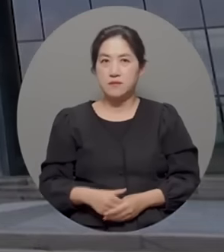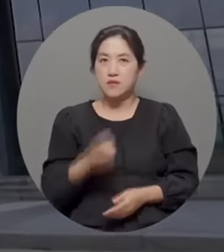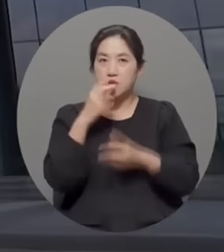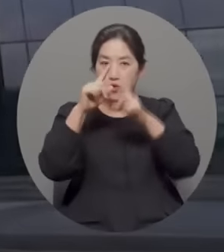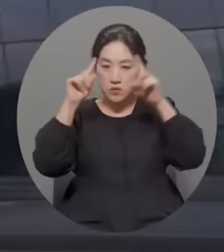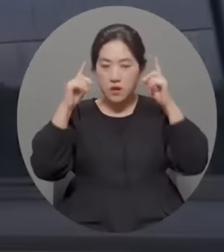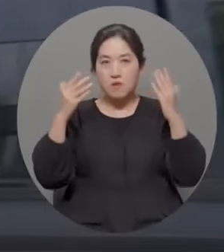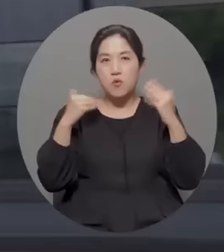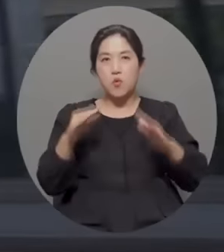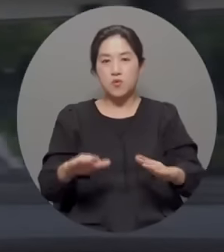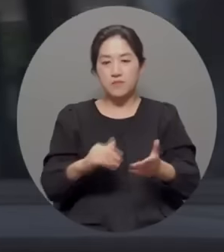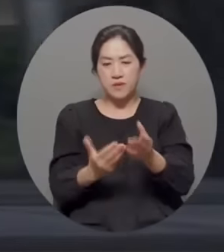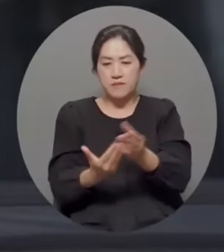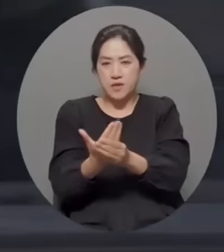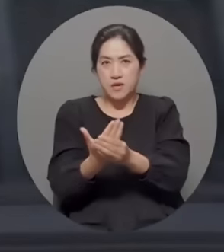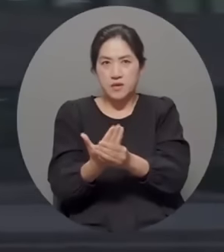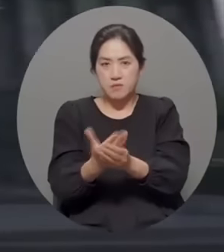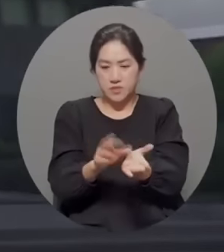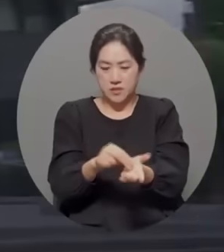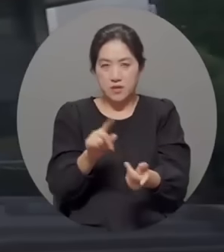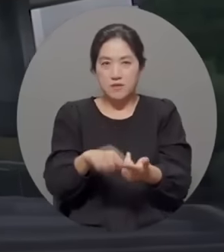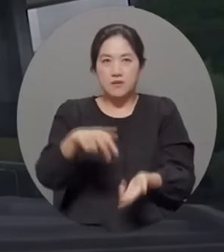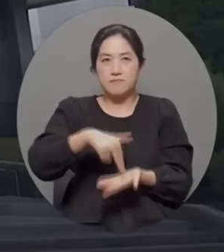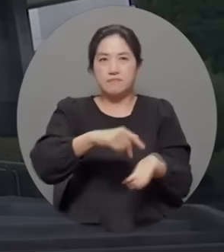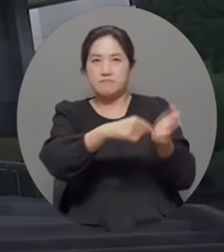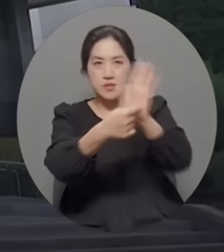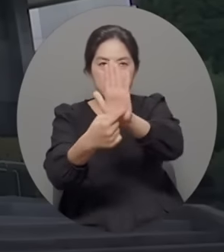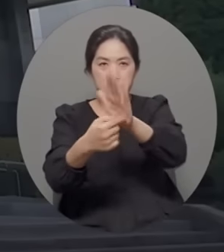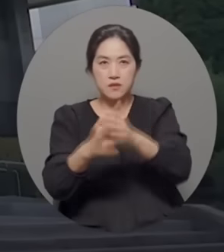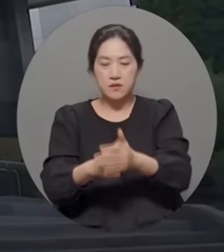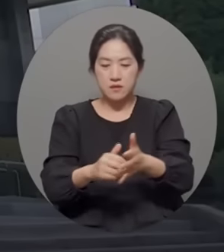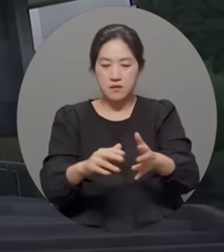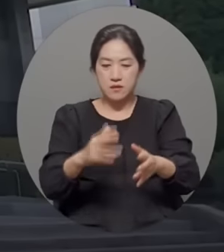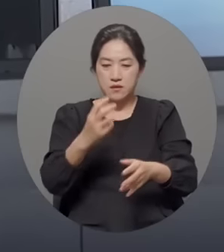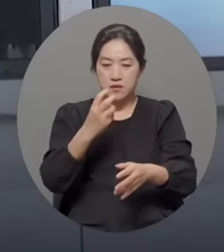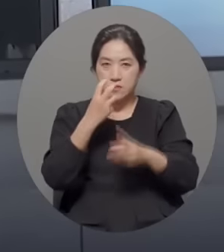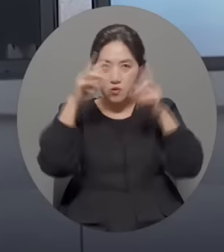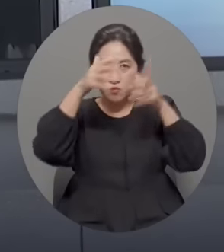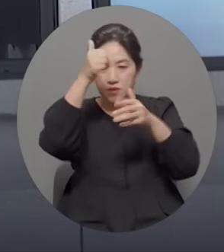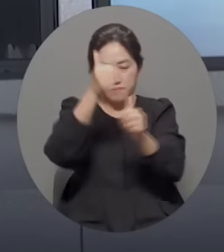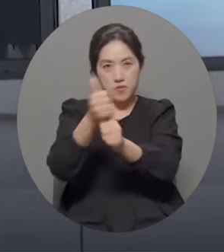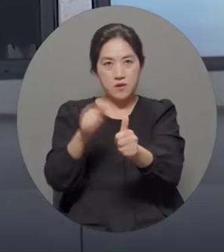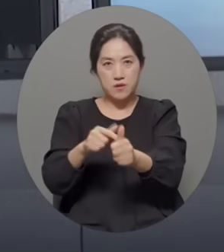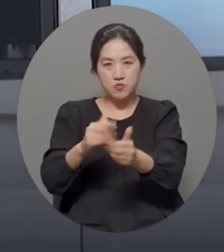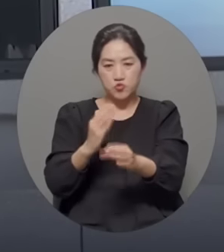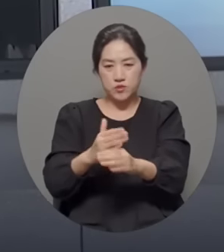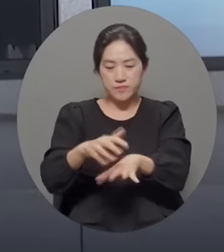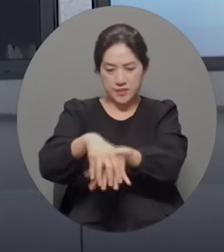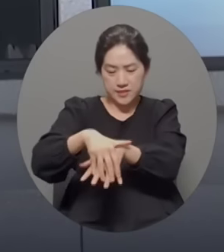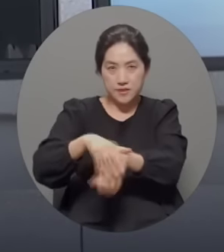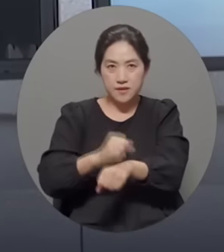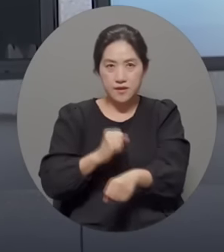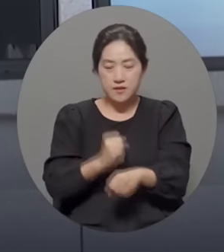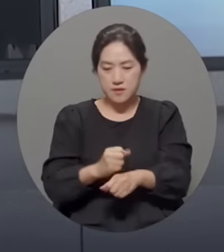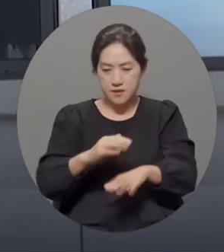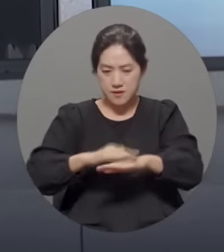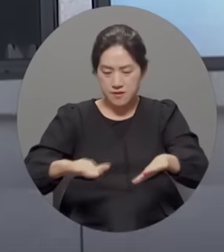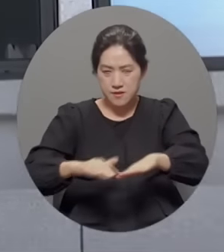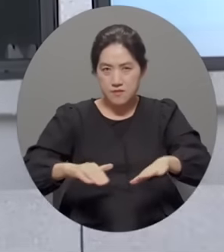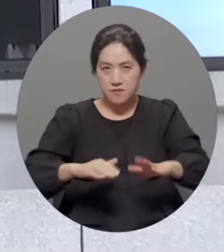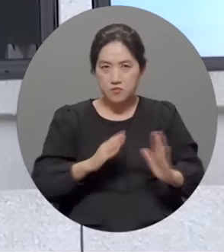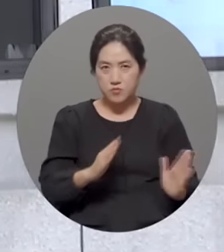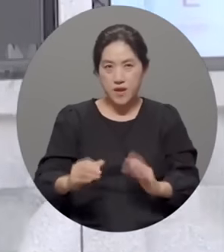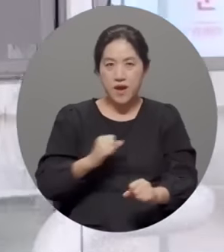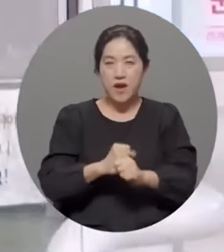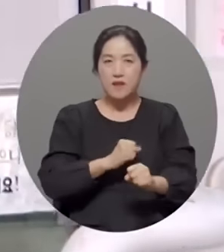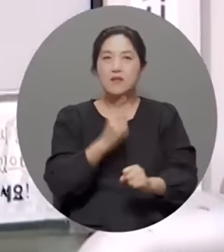서울대학교는 오늘 이번 사건에 대해 입장문을 내고 부총장을 단장으로 TF팀을 구성해 관련 대책을 마련하겠다고